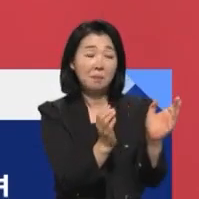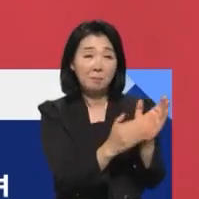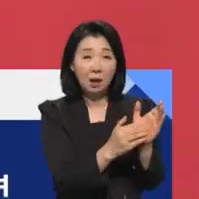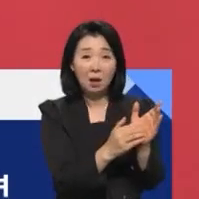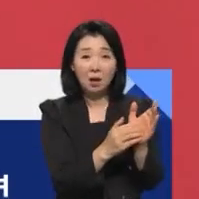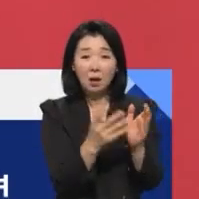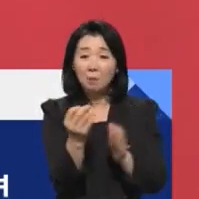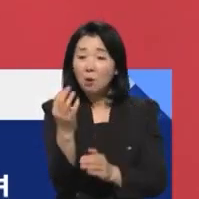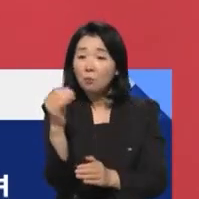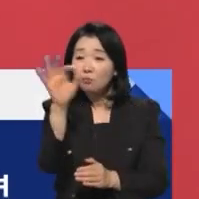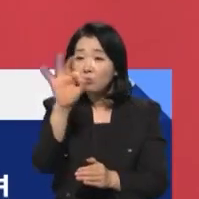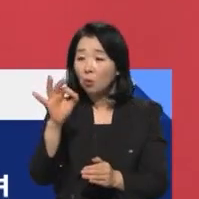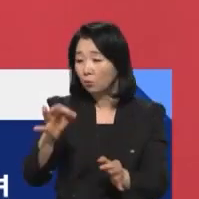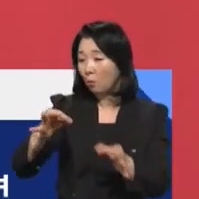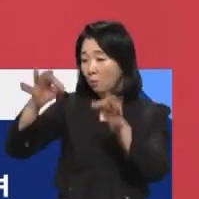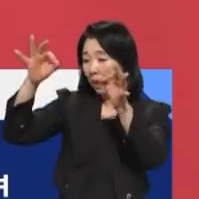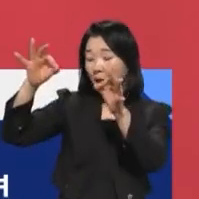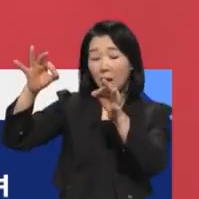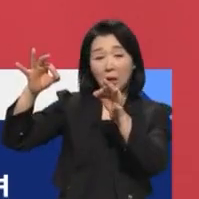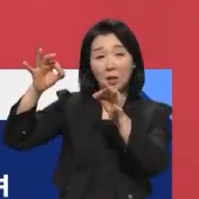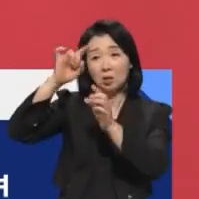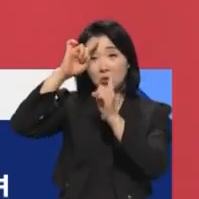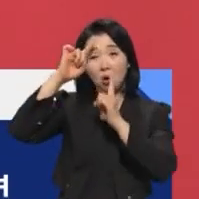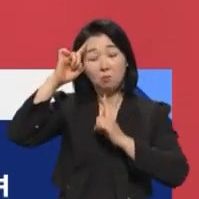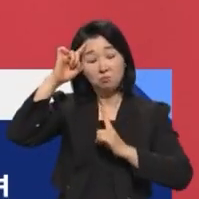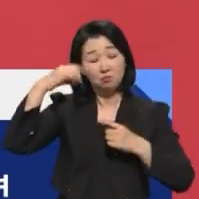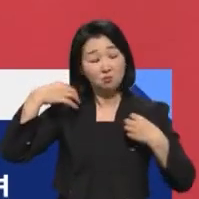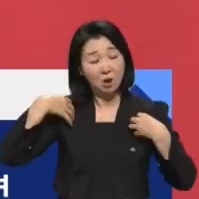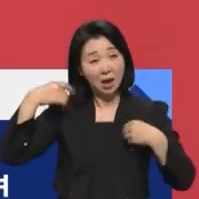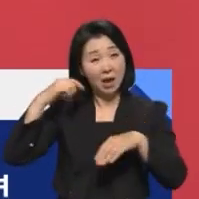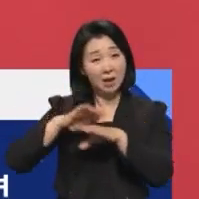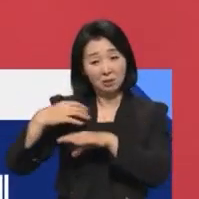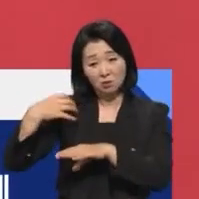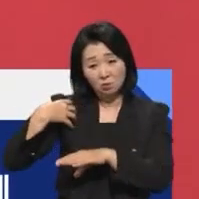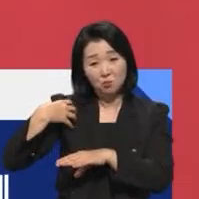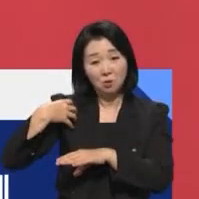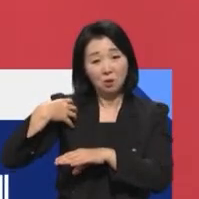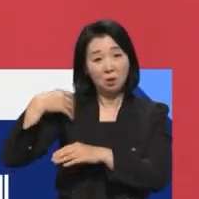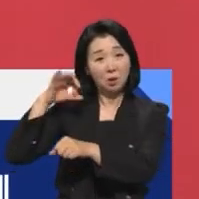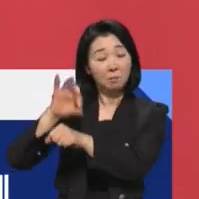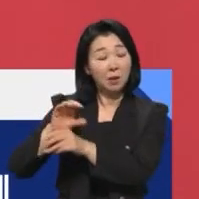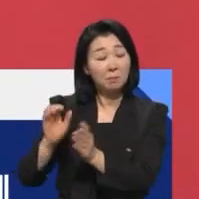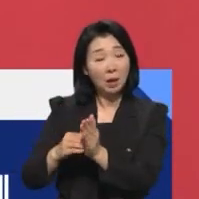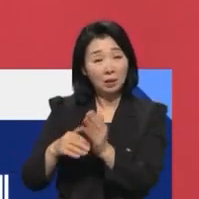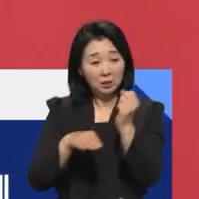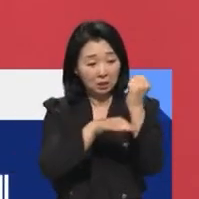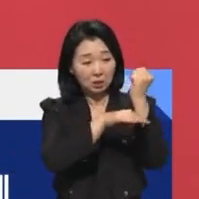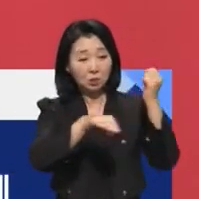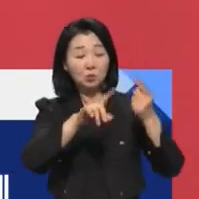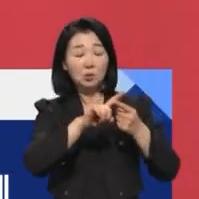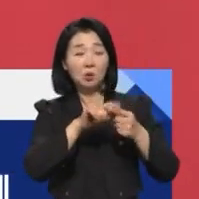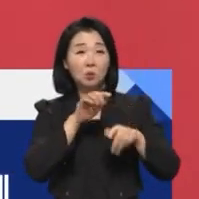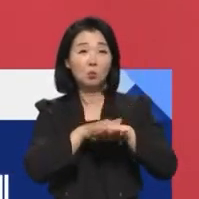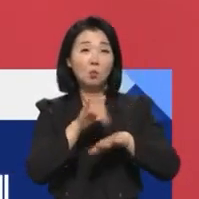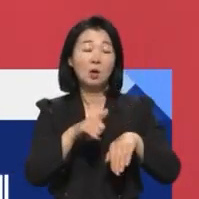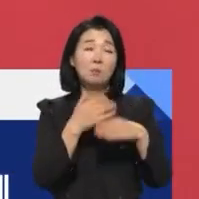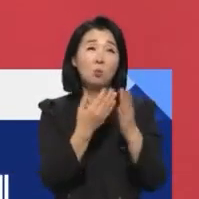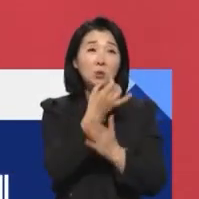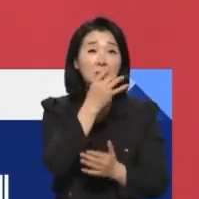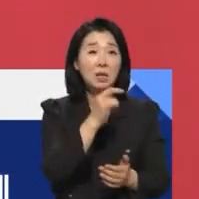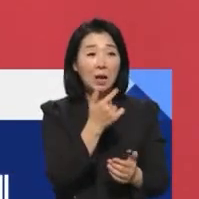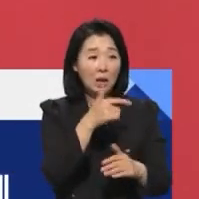이상 가격이 올라가면 의무 매입하게 되면 그 기준에 맞추어서 농가들이 모두